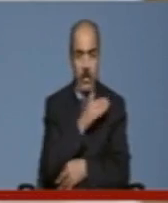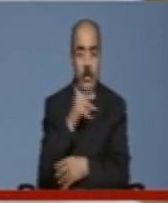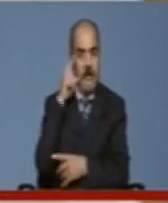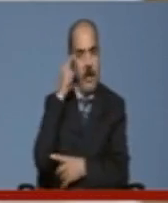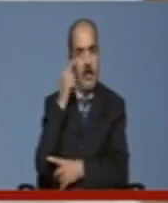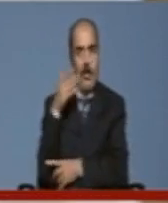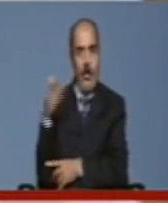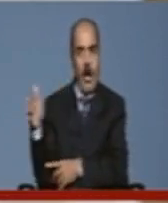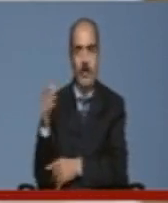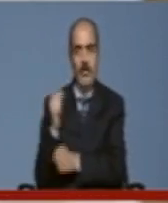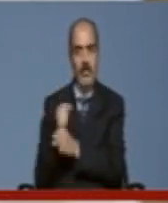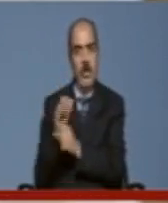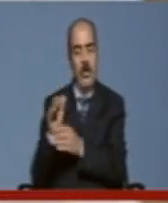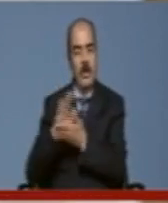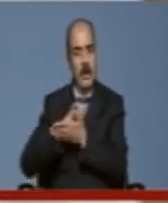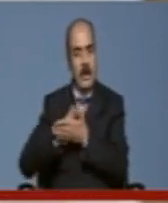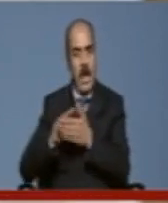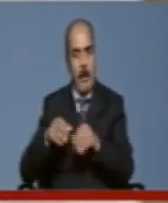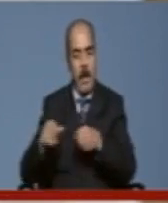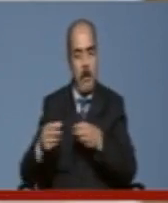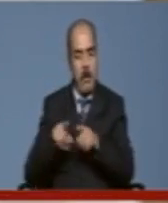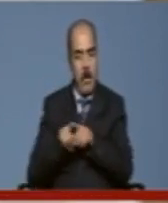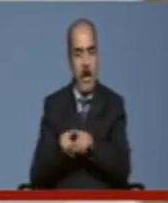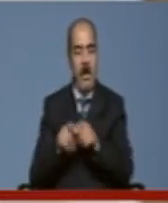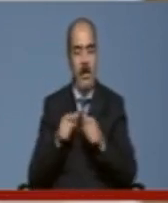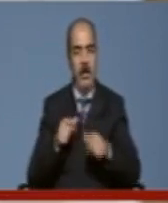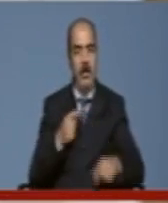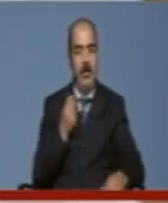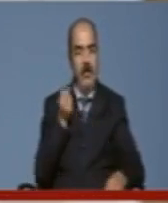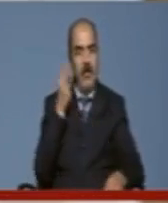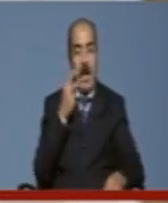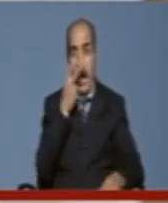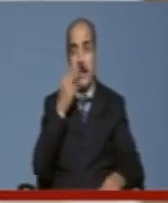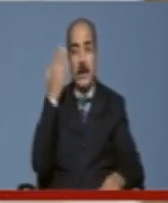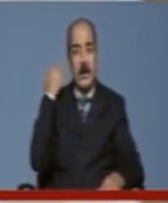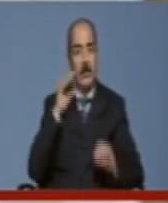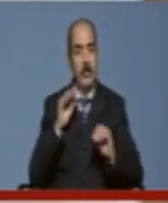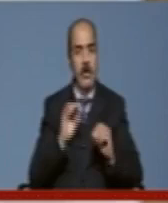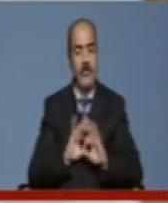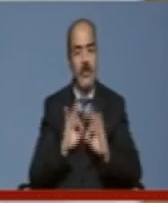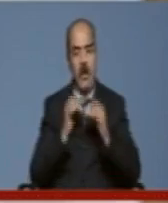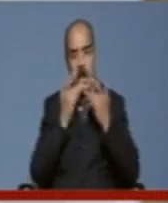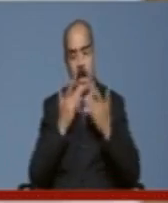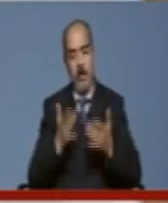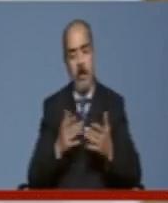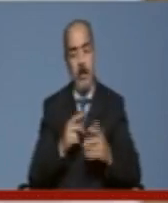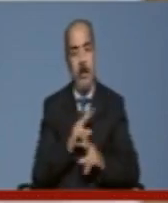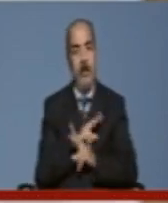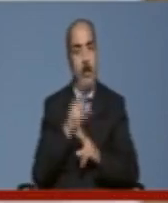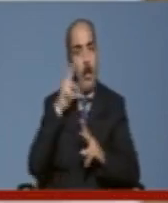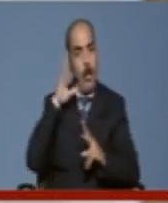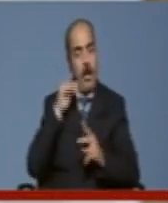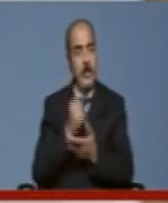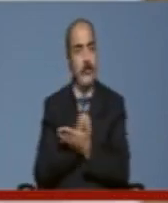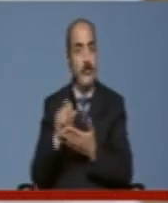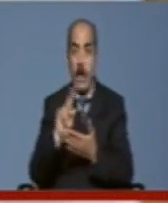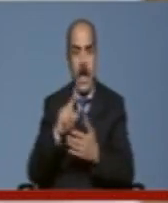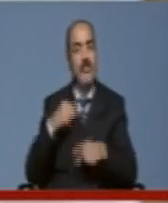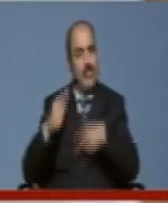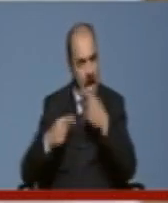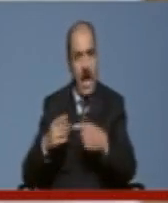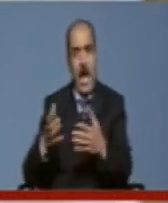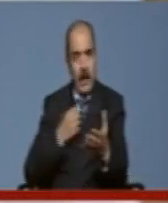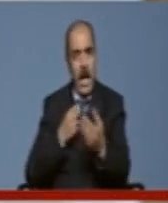جنب بسلام وأمان. هذه فكرة قديمة، ولكن لم يعفى عليها الزمن. وبالتالي